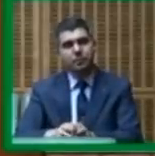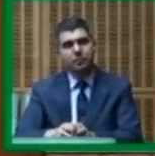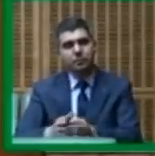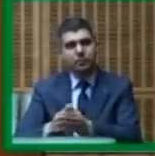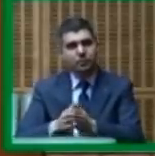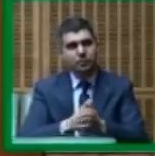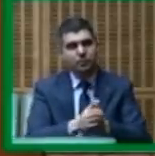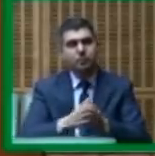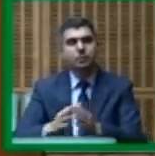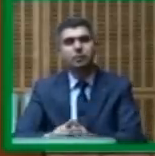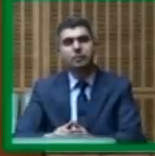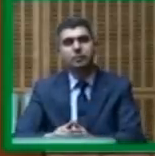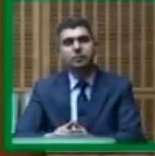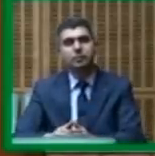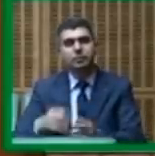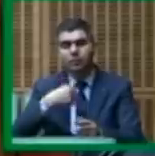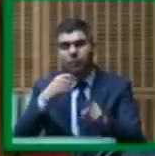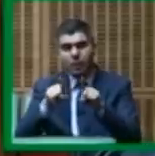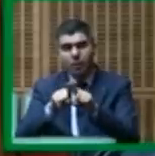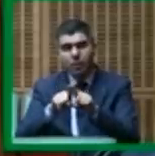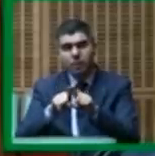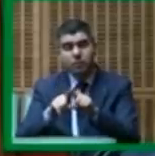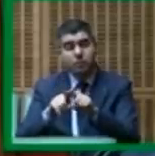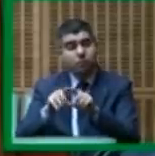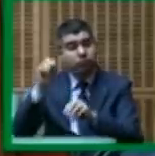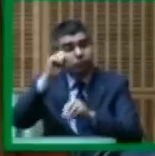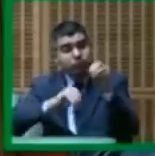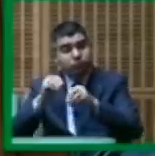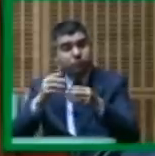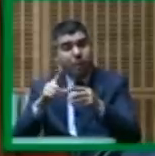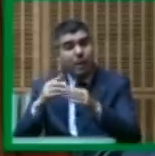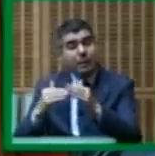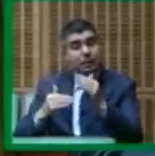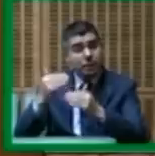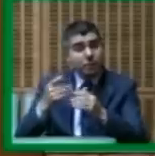الرحيم. وطبعا كاين بعض التكاليف كترتب على بعض المواطنين.